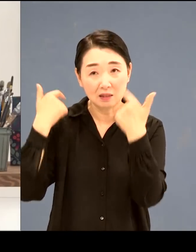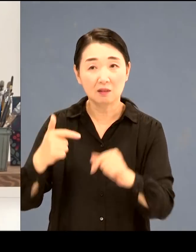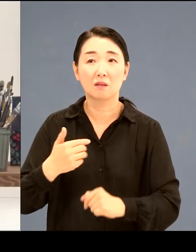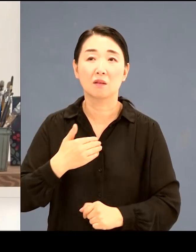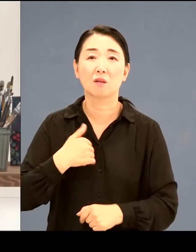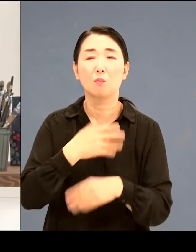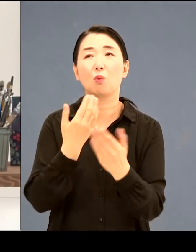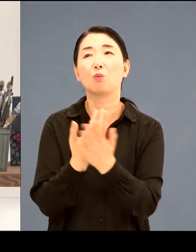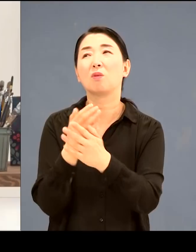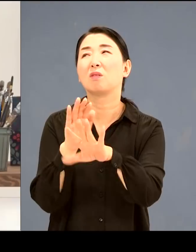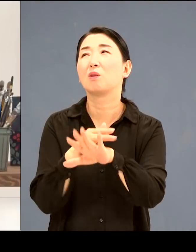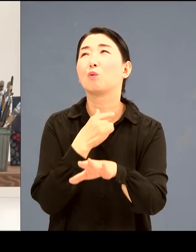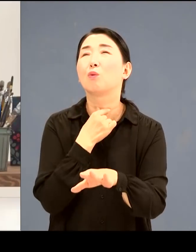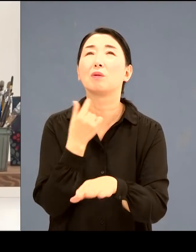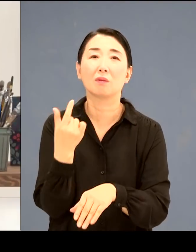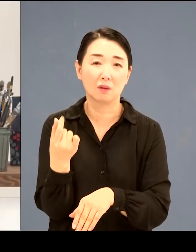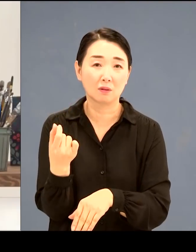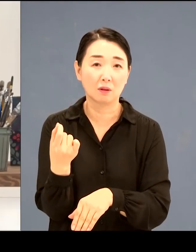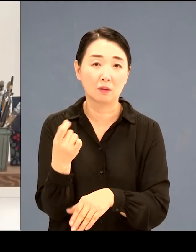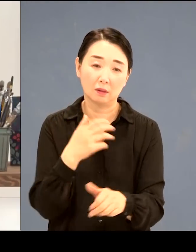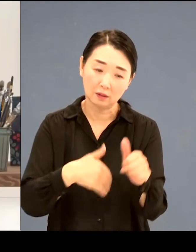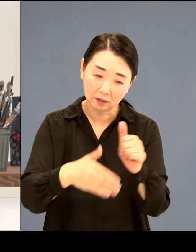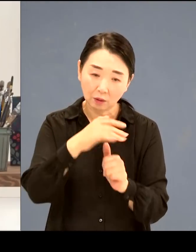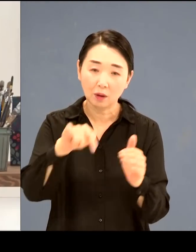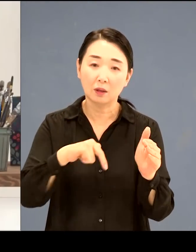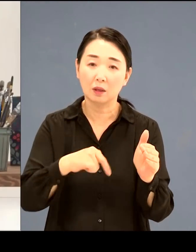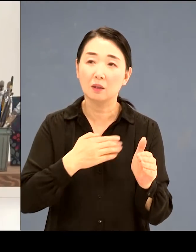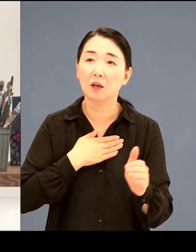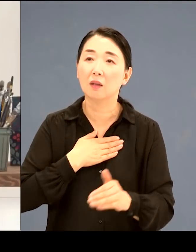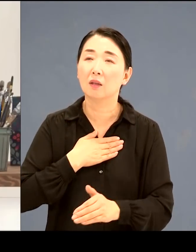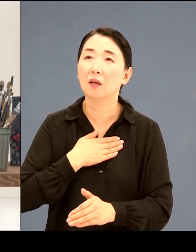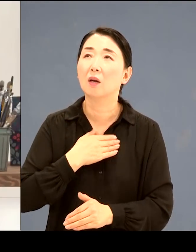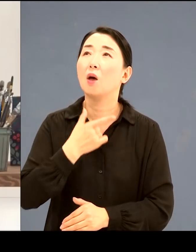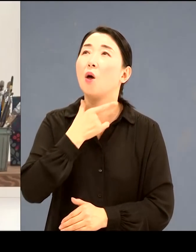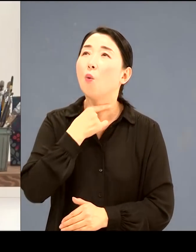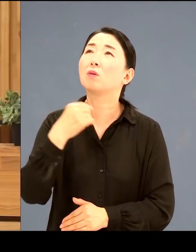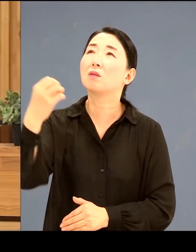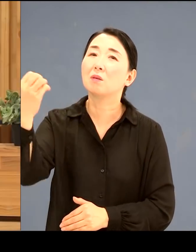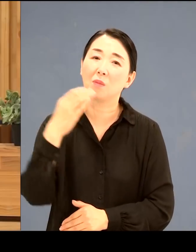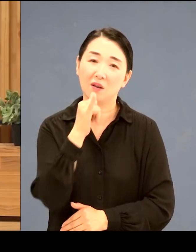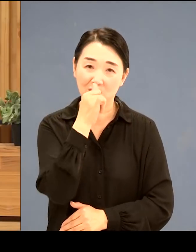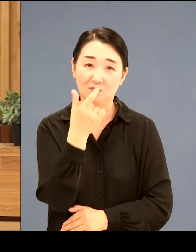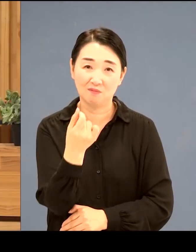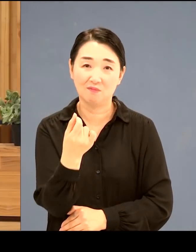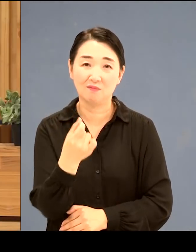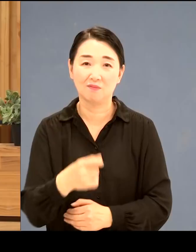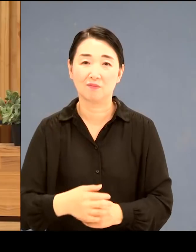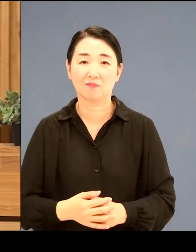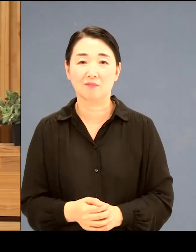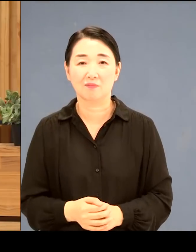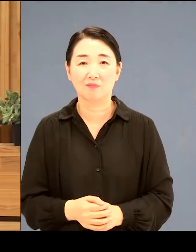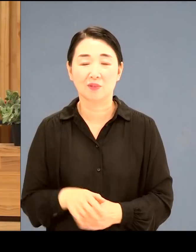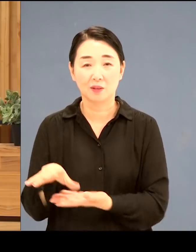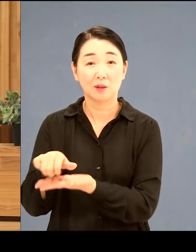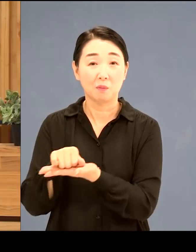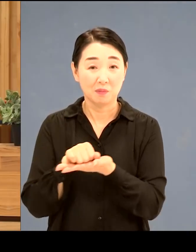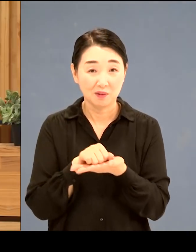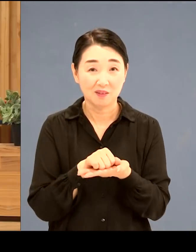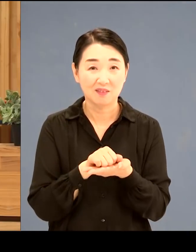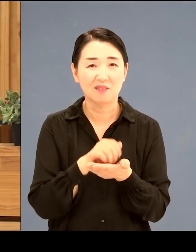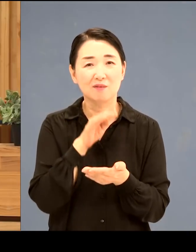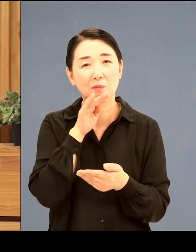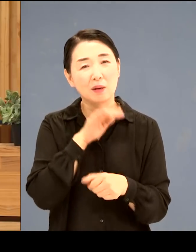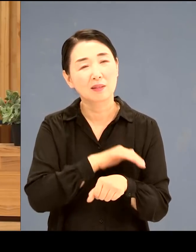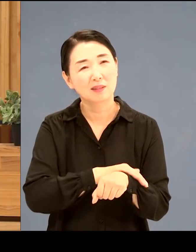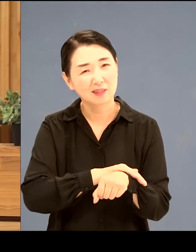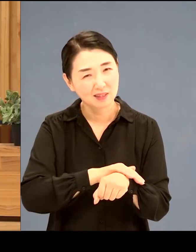뭔가를 내려놓길 바라셨고 그 상황 가운데서 저한테 하고 싶은 말씀이 있으셨던 것 같아요. 네, 그렇게 받아들이는 게 정말